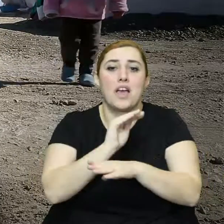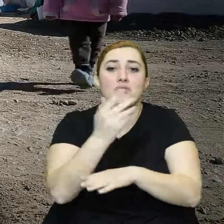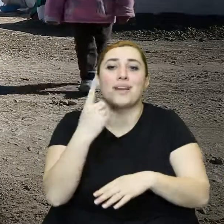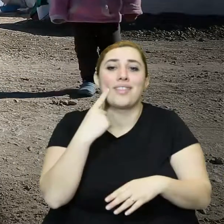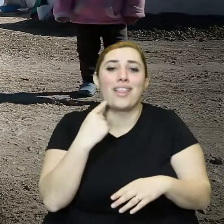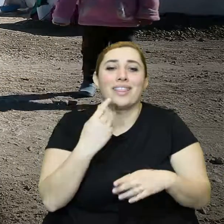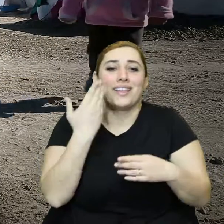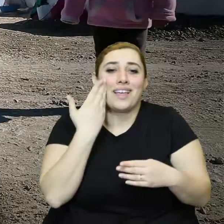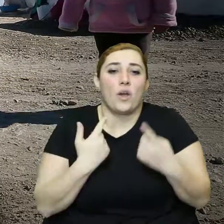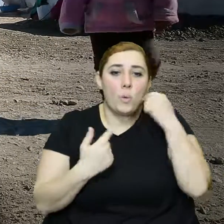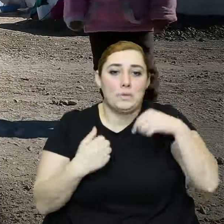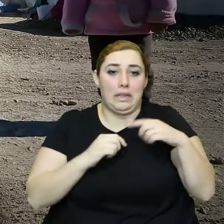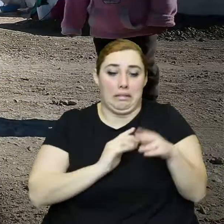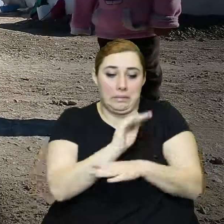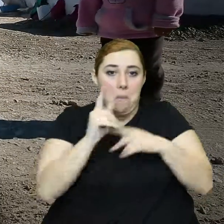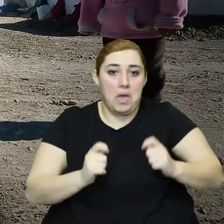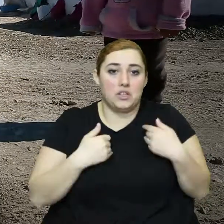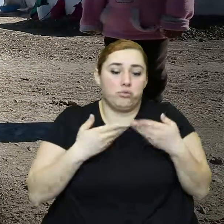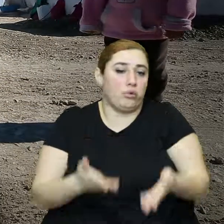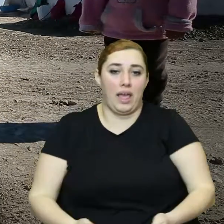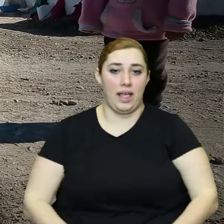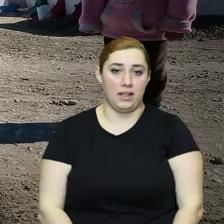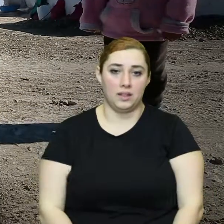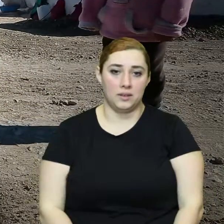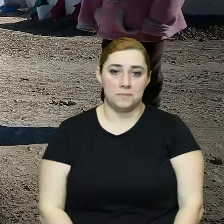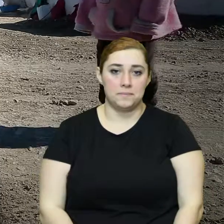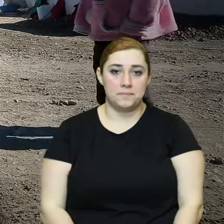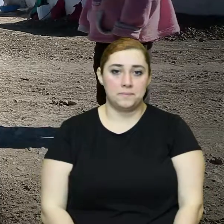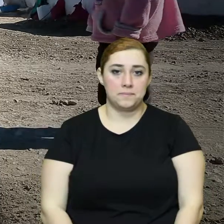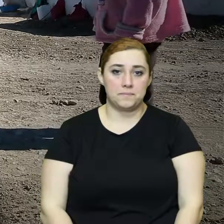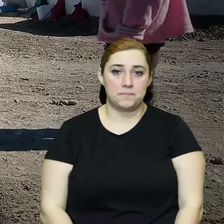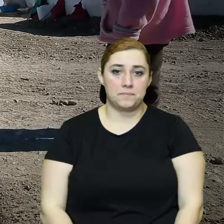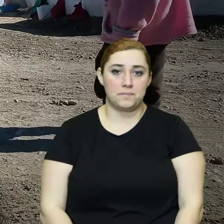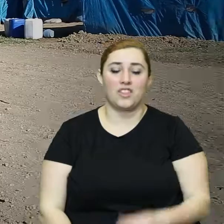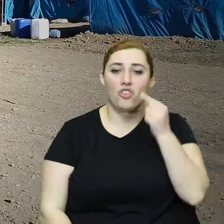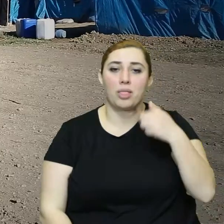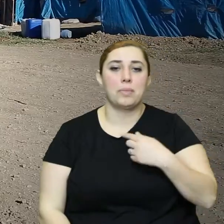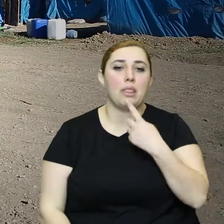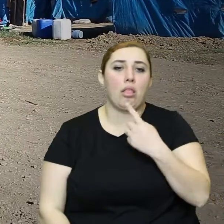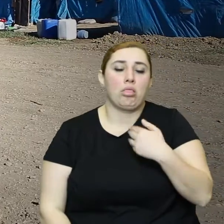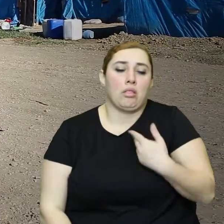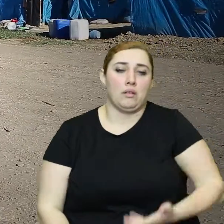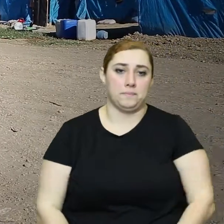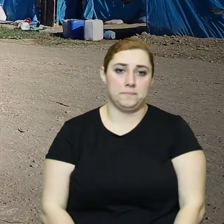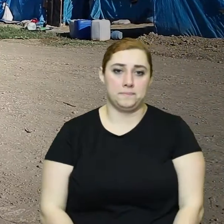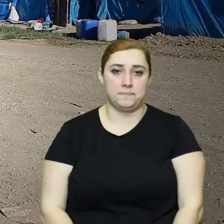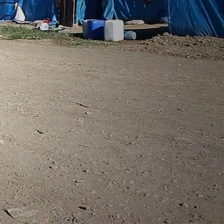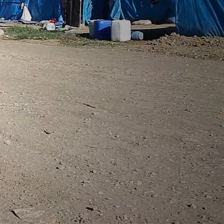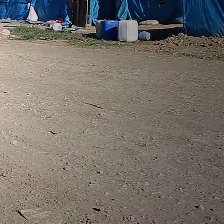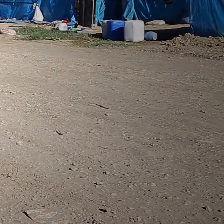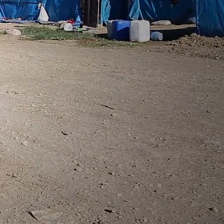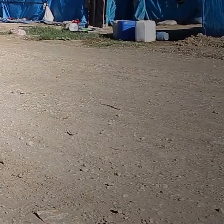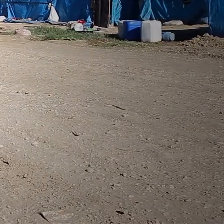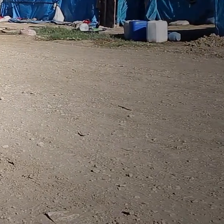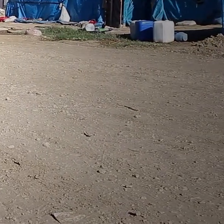buradayım. Yaşamak tatlı olduğu için burada yaşamaya mecburum. Can tatlıdır. Leğendeki suyu döktü, 4 yaşlarındaki oğlu